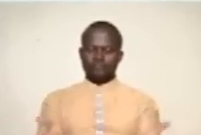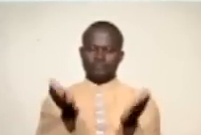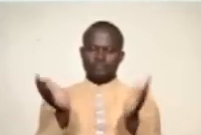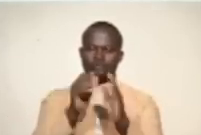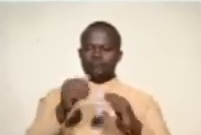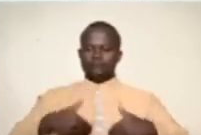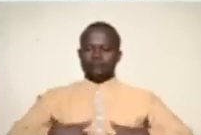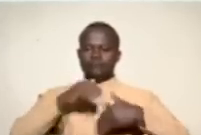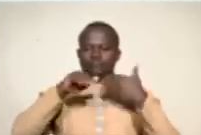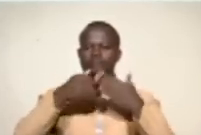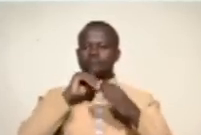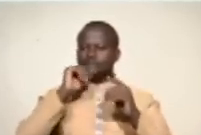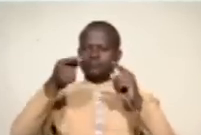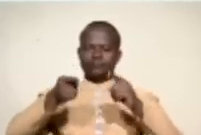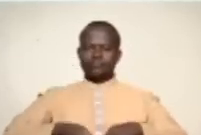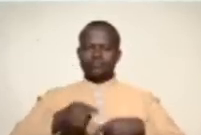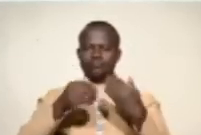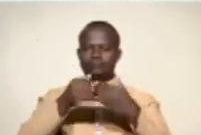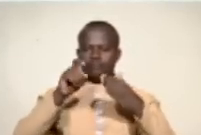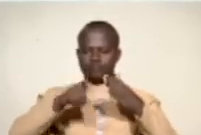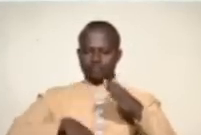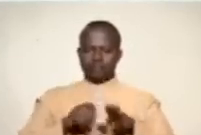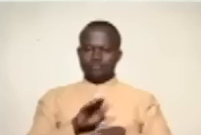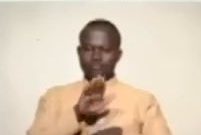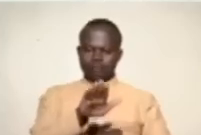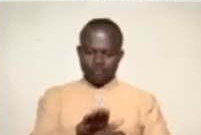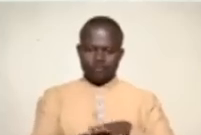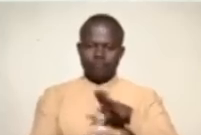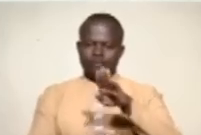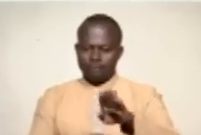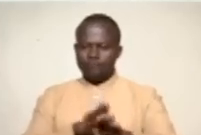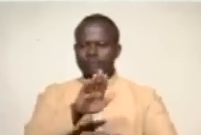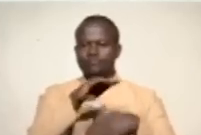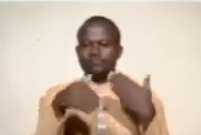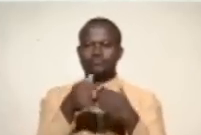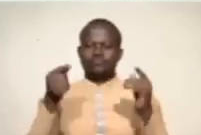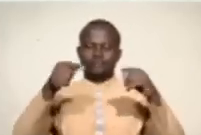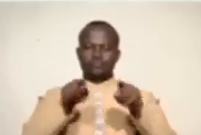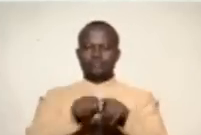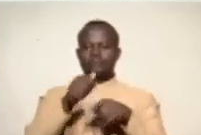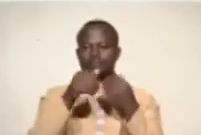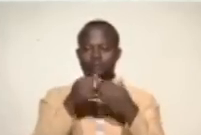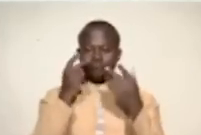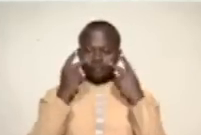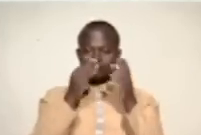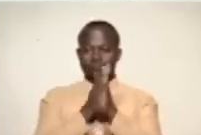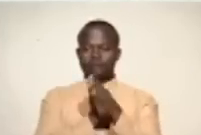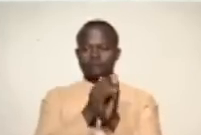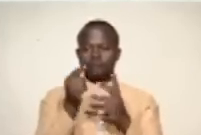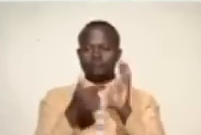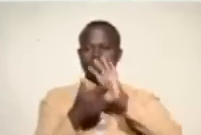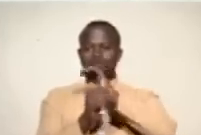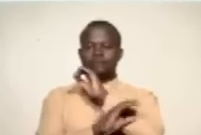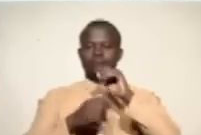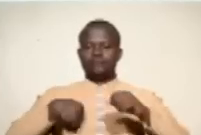n'urundi rubyiruko rutaragera hano ko bagomba gutera intambwe ya mbere bakaza nabo bakareba ku mateka y'ibyaranze